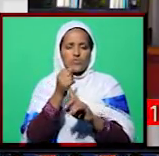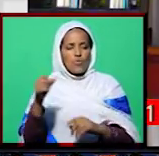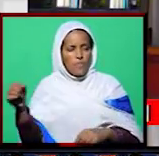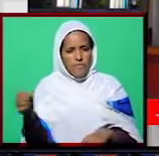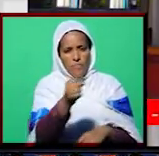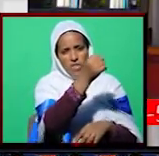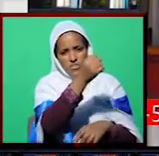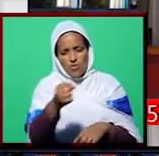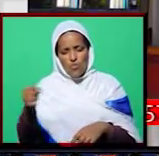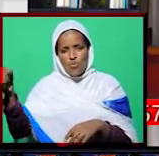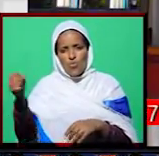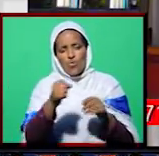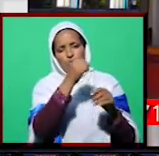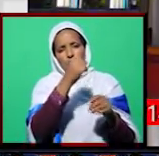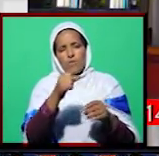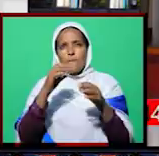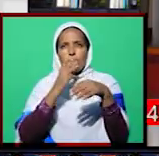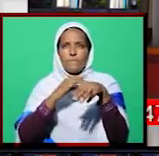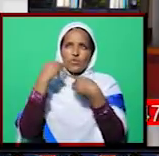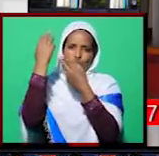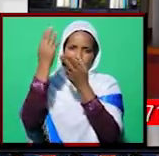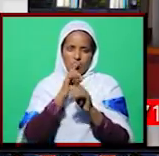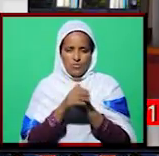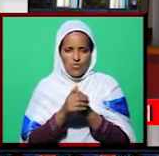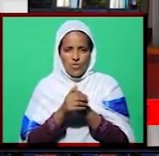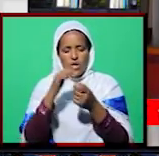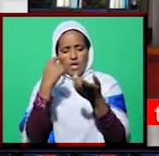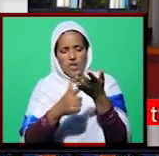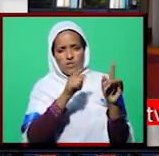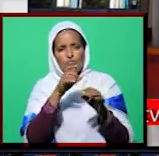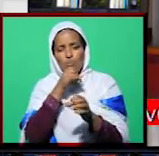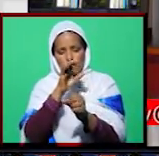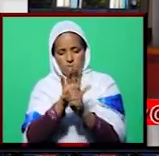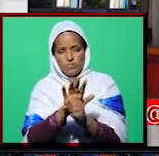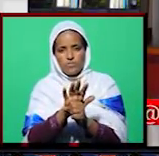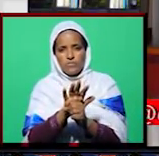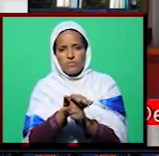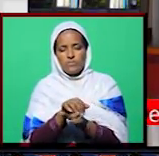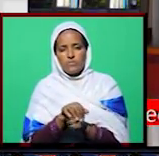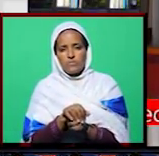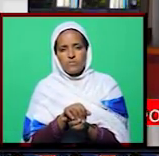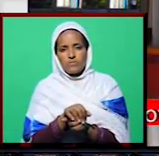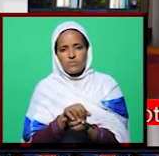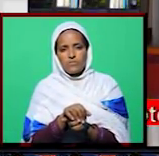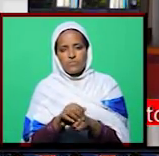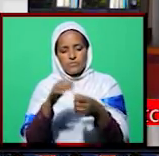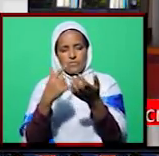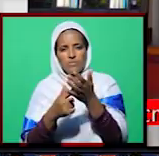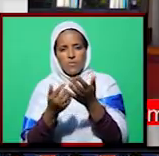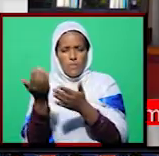ይዞ የሚያጥነው በዕጣን መልክ የሚያሳርገው መስዋዕት ነው። ይህም ደግሞ በብሉይ ኪዳን